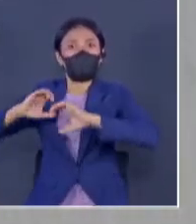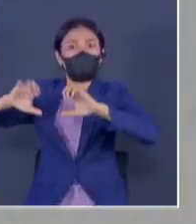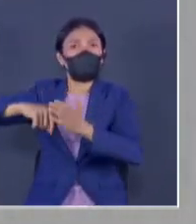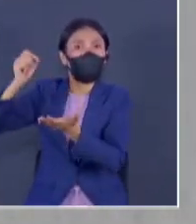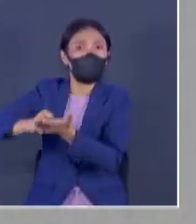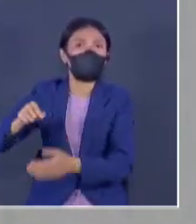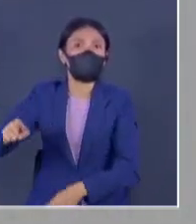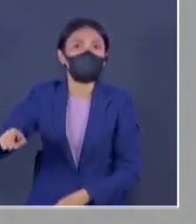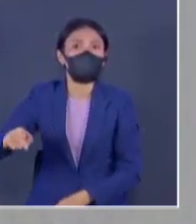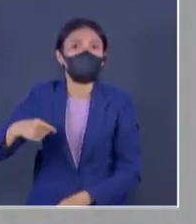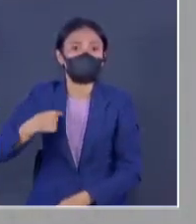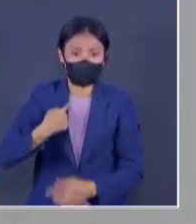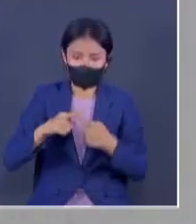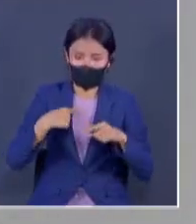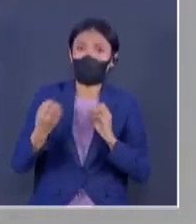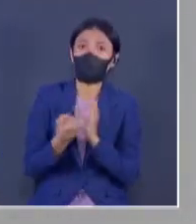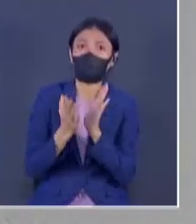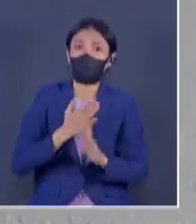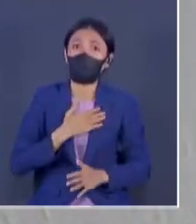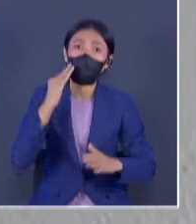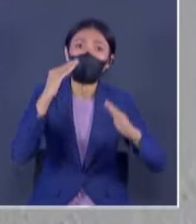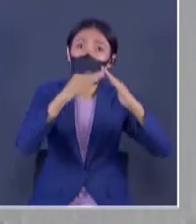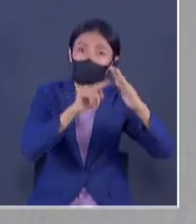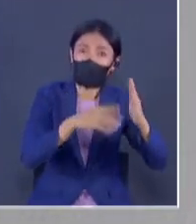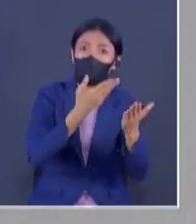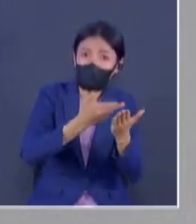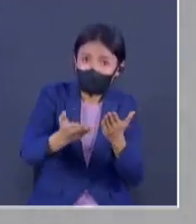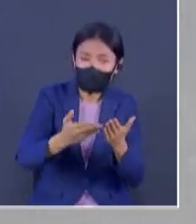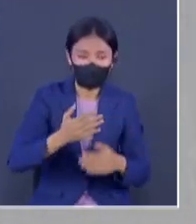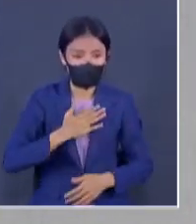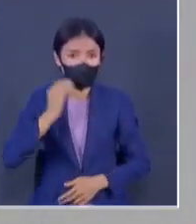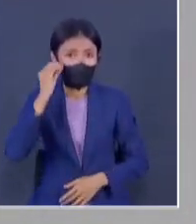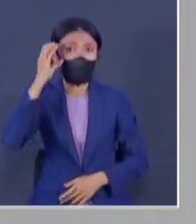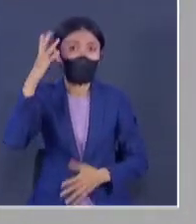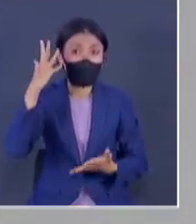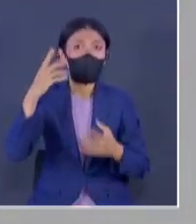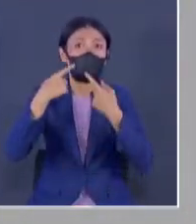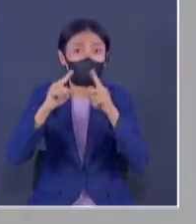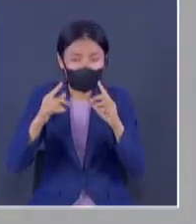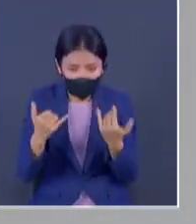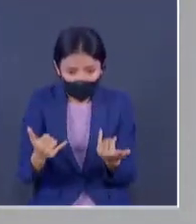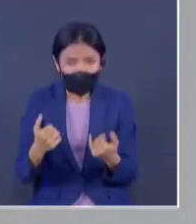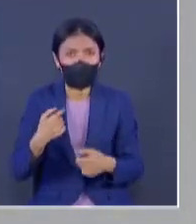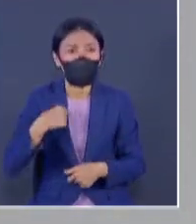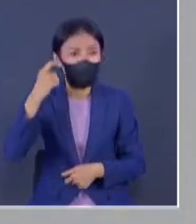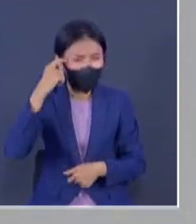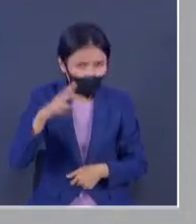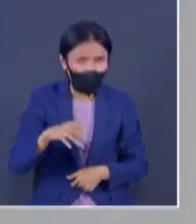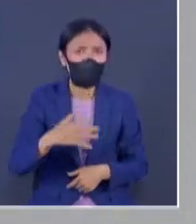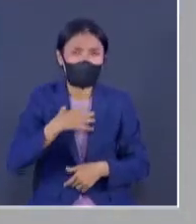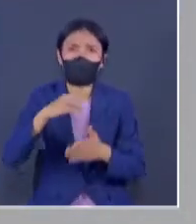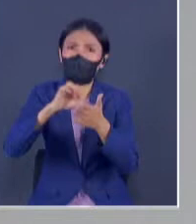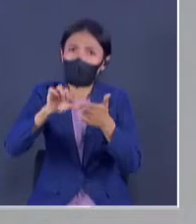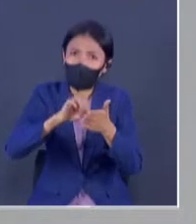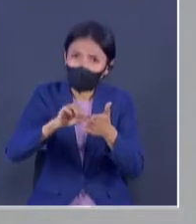อมรับว่าซื้อบ้านโดยที่ไม่มีความรู้แต่พอมารู้ภายหลังก็อยากจะแก้ไขให้ถูกต้องพร้อมกับฝากเตือนให้ใครที่คิด